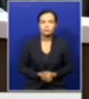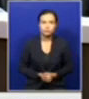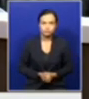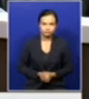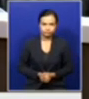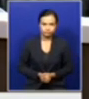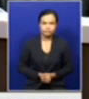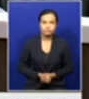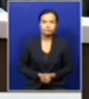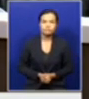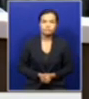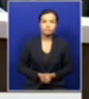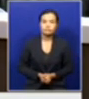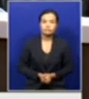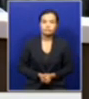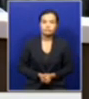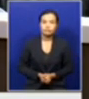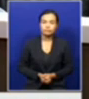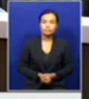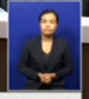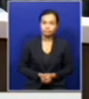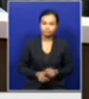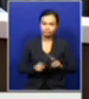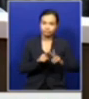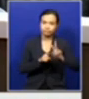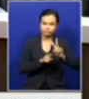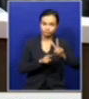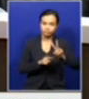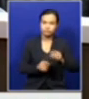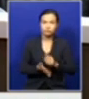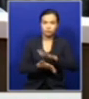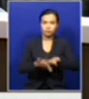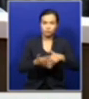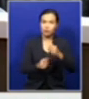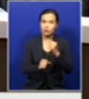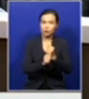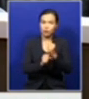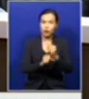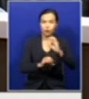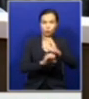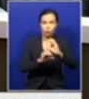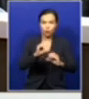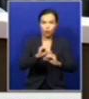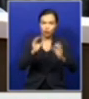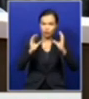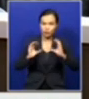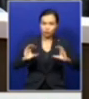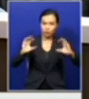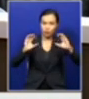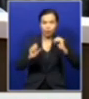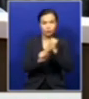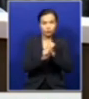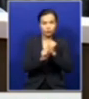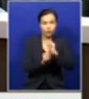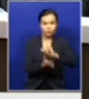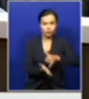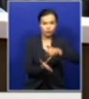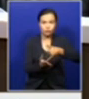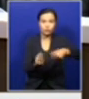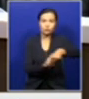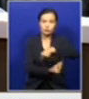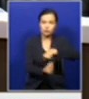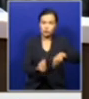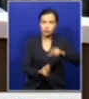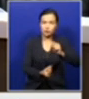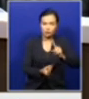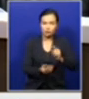ท่านประธานที่เคารพค่ะประการที่2ค่ะแผนงานและโครงการที่รัฐบาลจะใช้ในการฟื้นฟูเศรษฐกิจล้